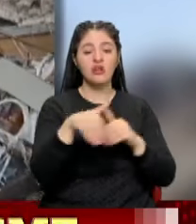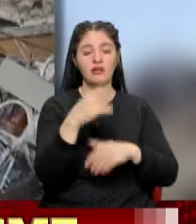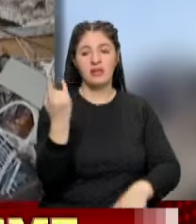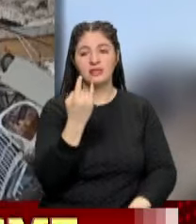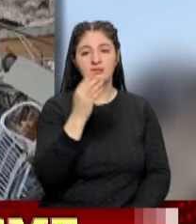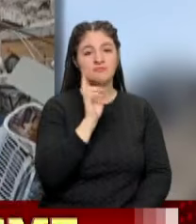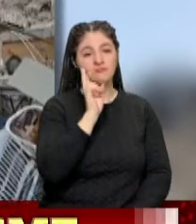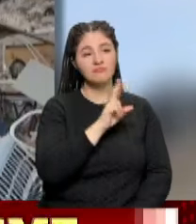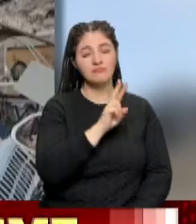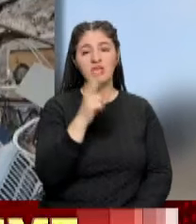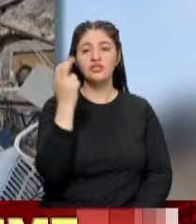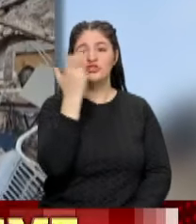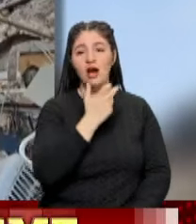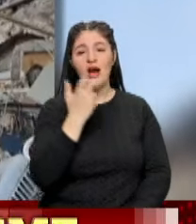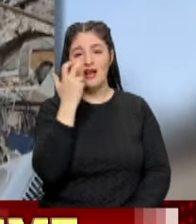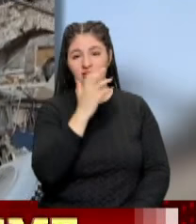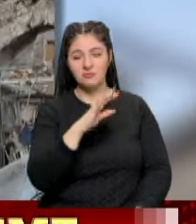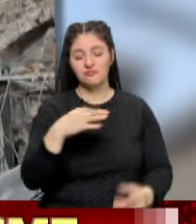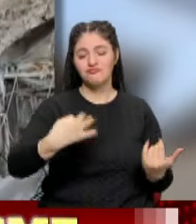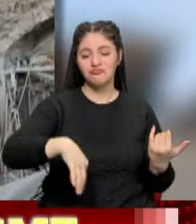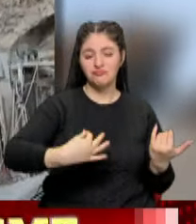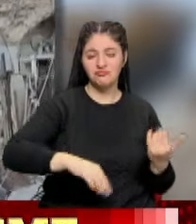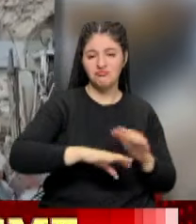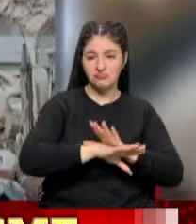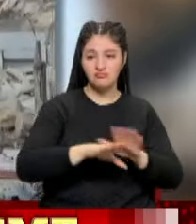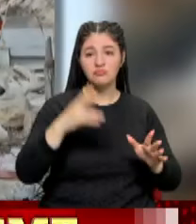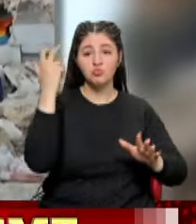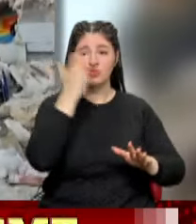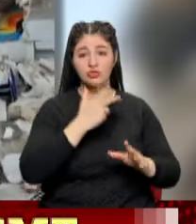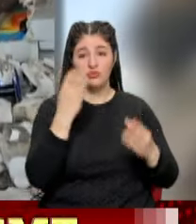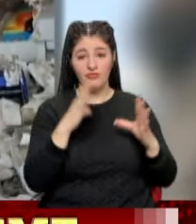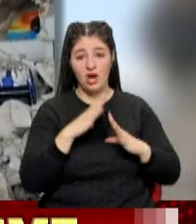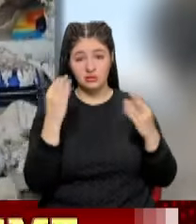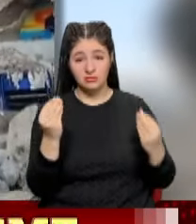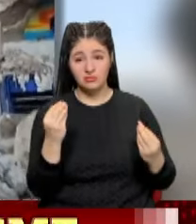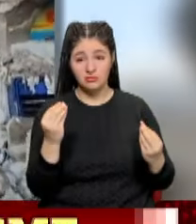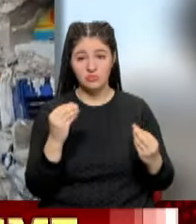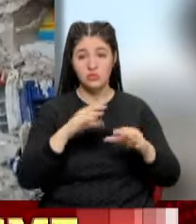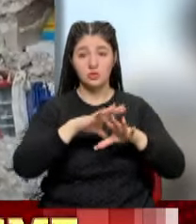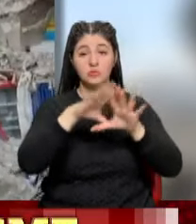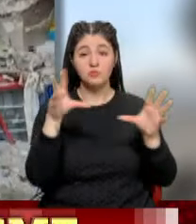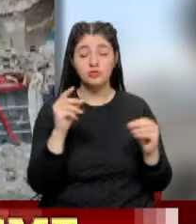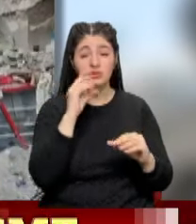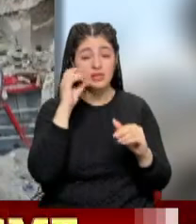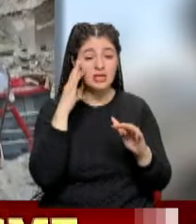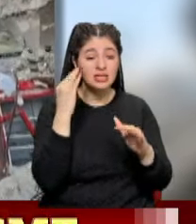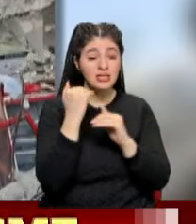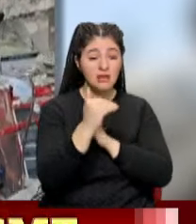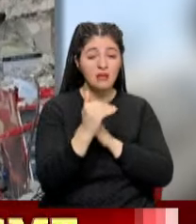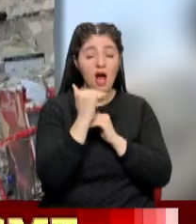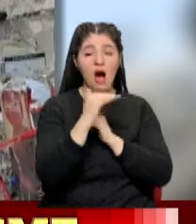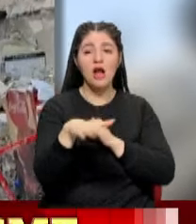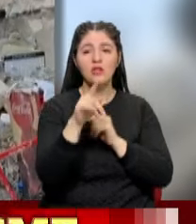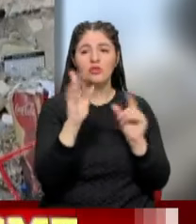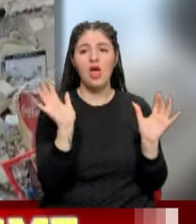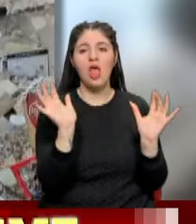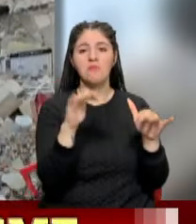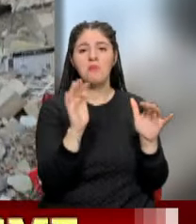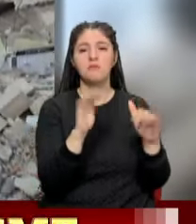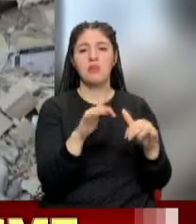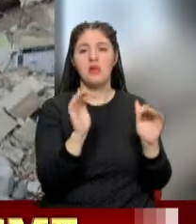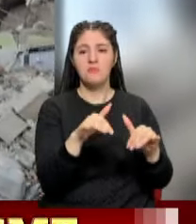Sokaklarda şarkılar söylendi, gitarlar çalındı, müzikler çalındı. Tüm insanlar, halk orada